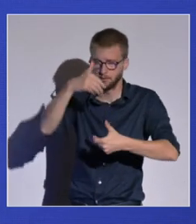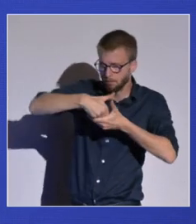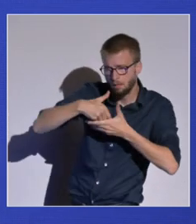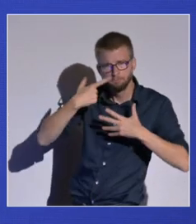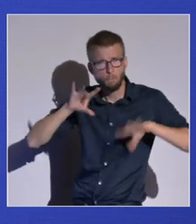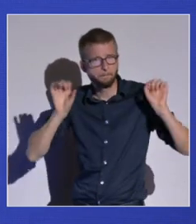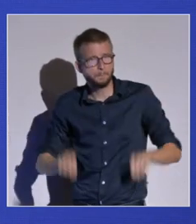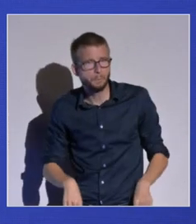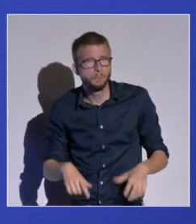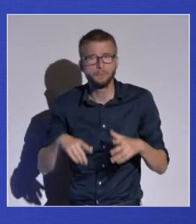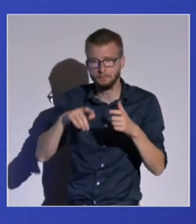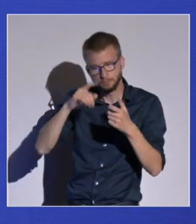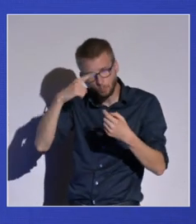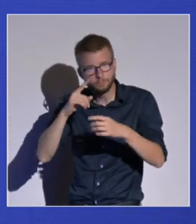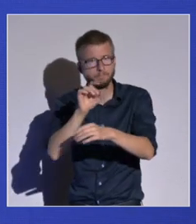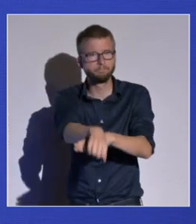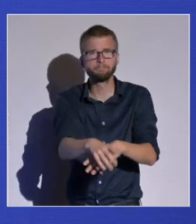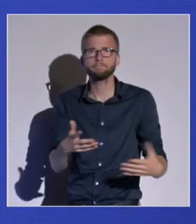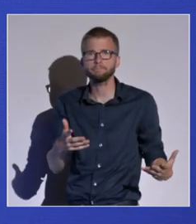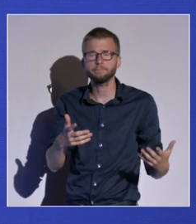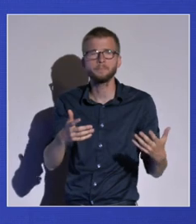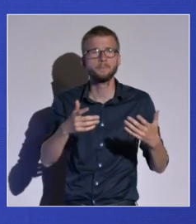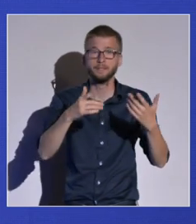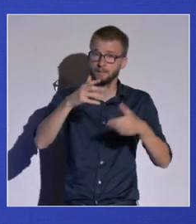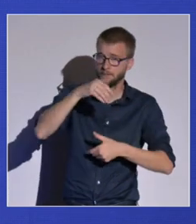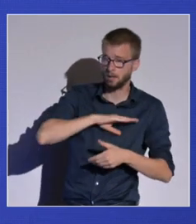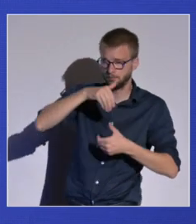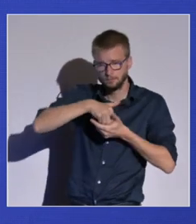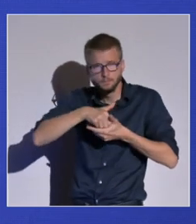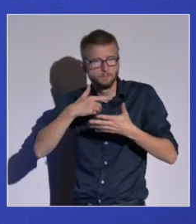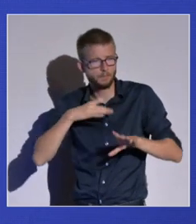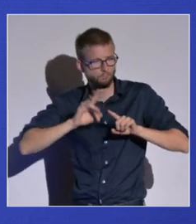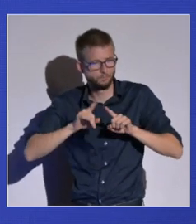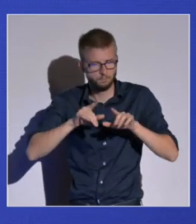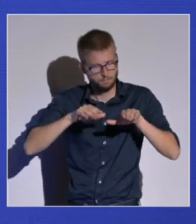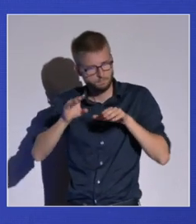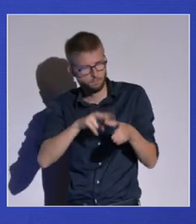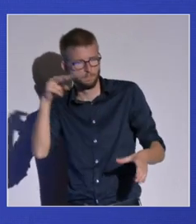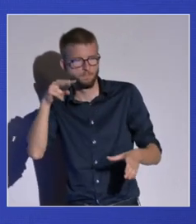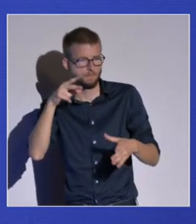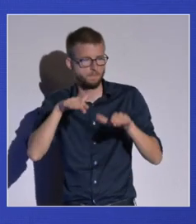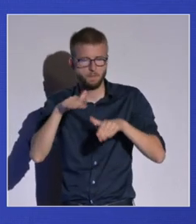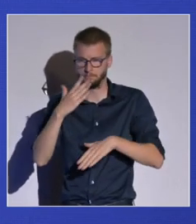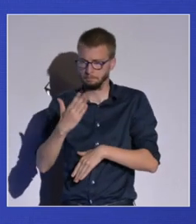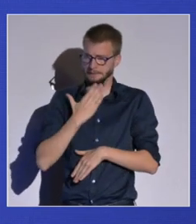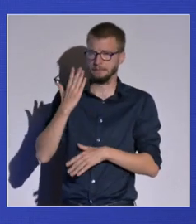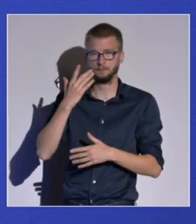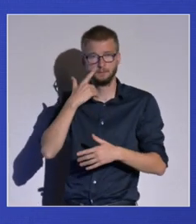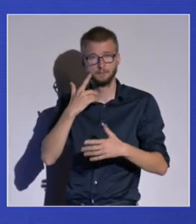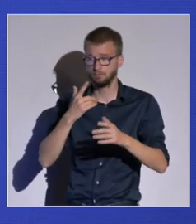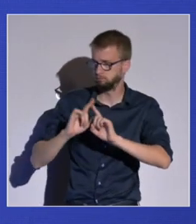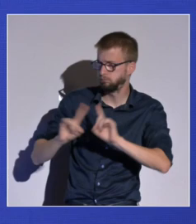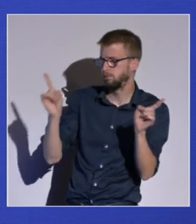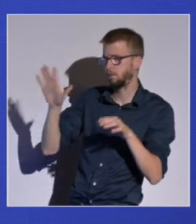nécessaire pour faire ça et parce qu'on a une manière de voir les choses qui est différente de toutes. Vous savez,